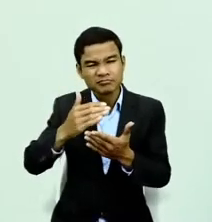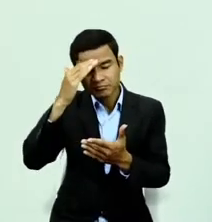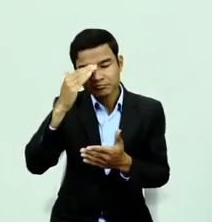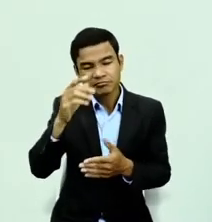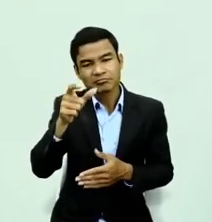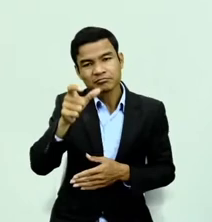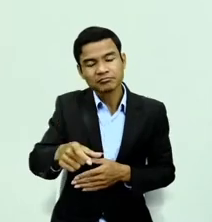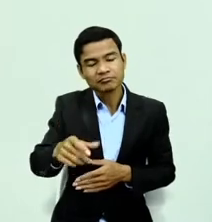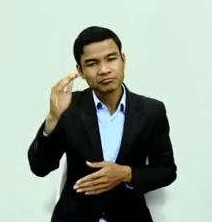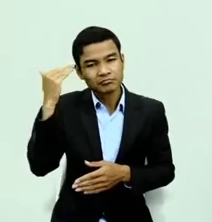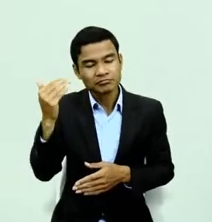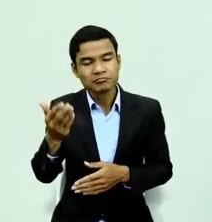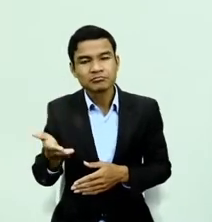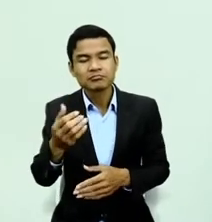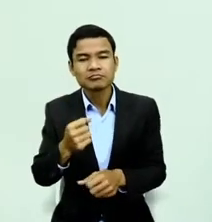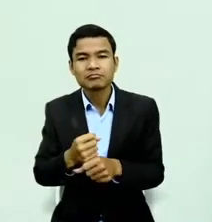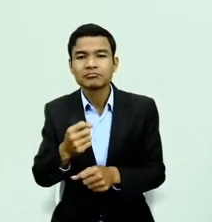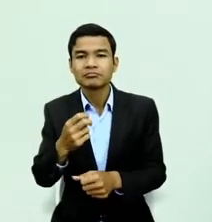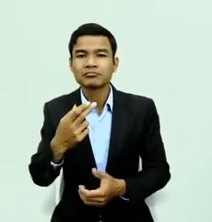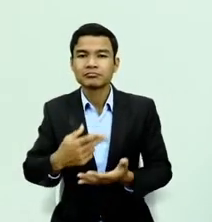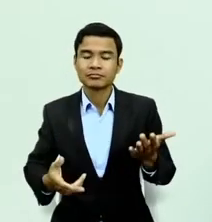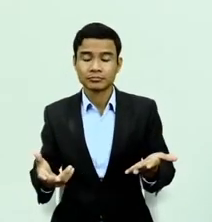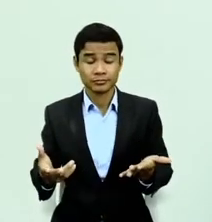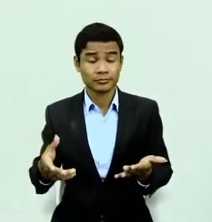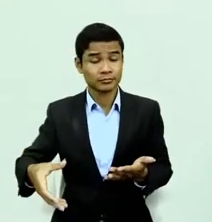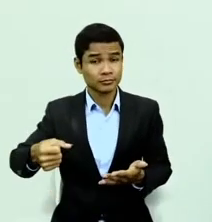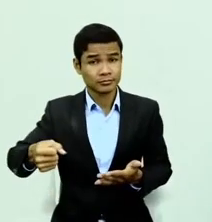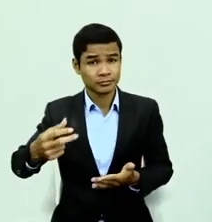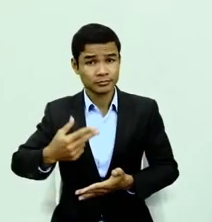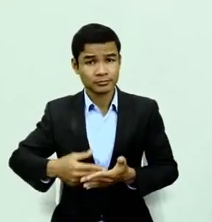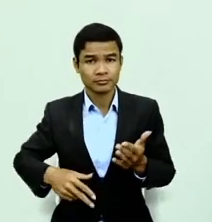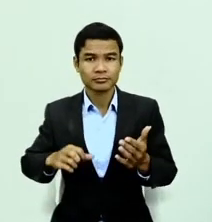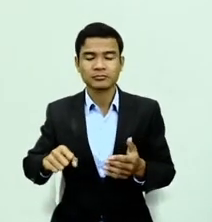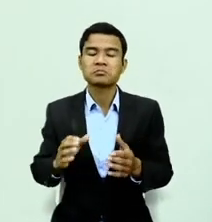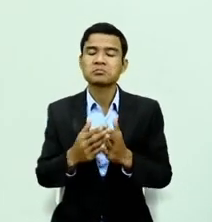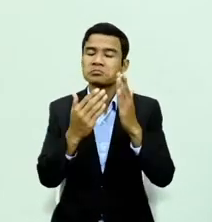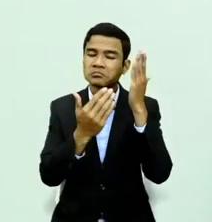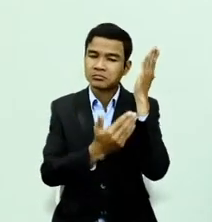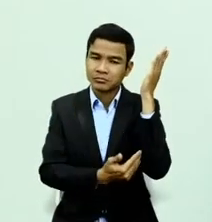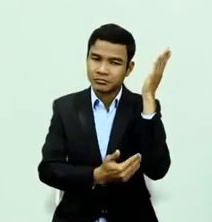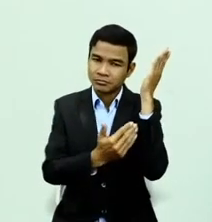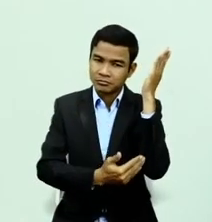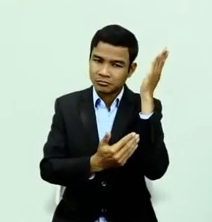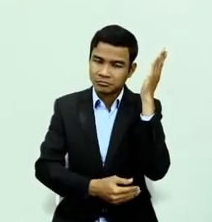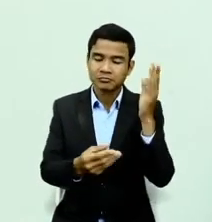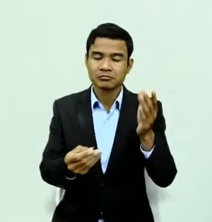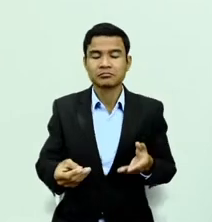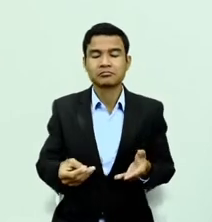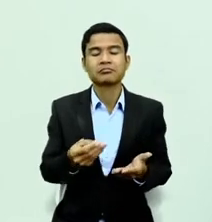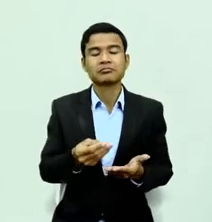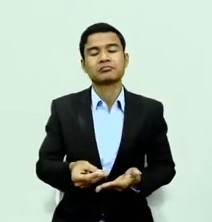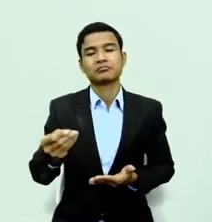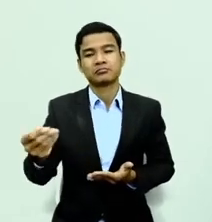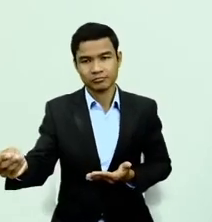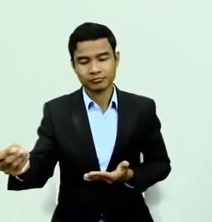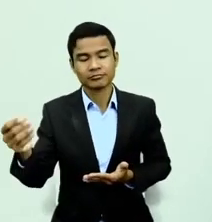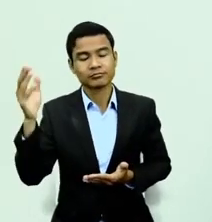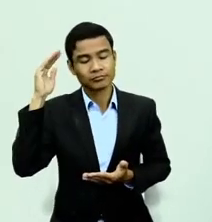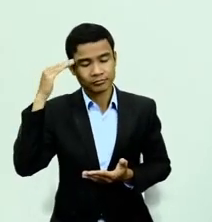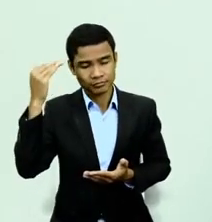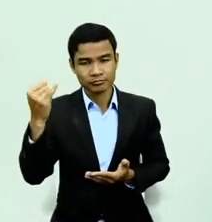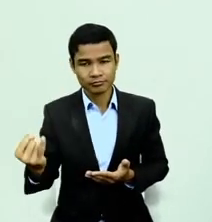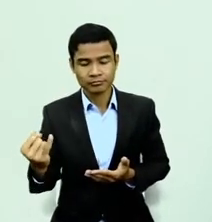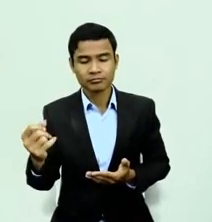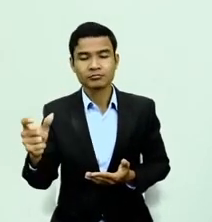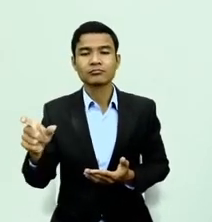vậy con. Chà, con đang á. Cột can ấy tớ ạ. Ồ, cột can nụm bằng. Cột can nụm bằng hỏi tớ. Không ai bảo mẹ này